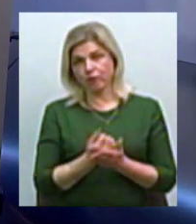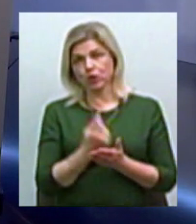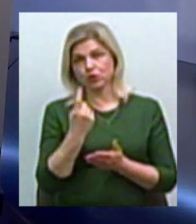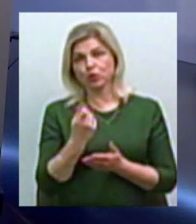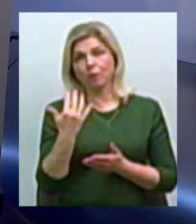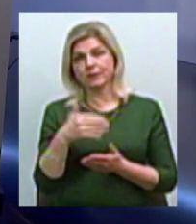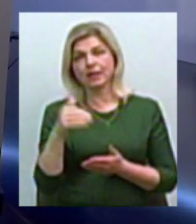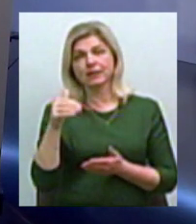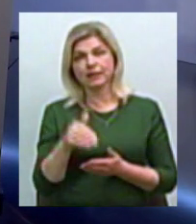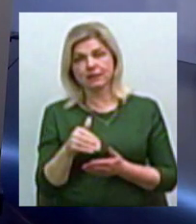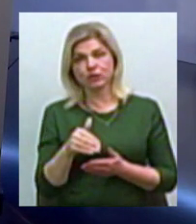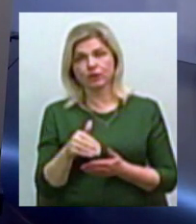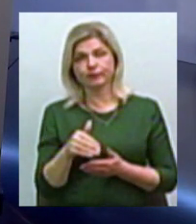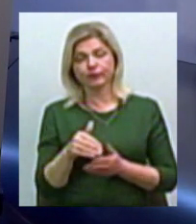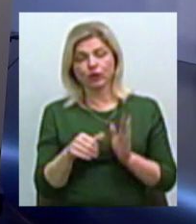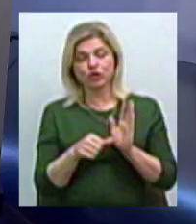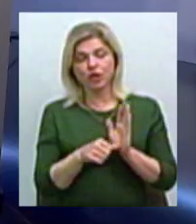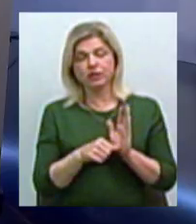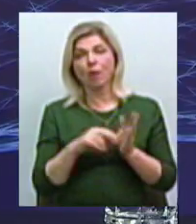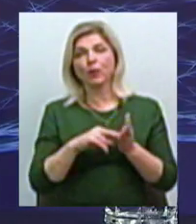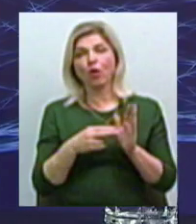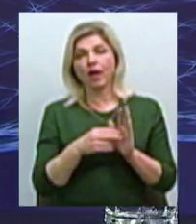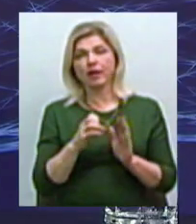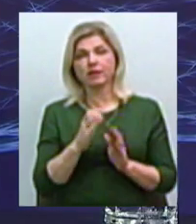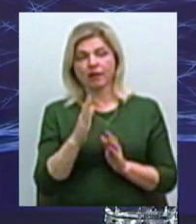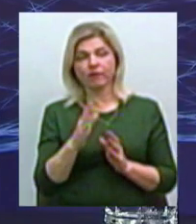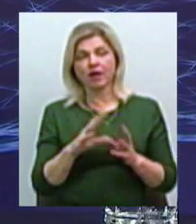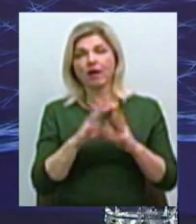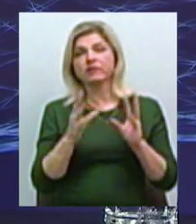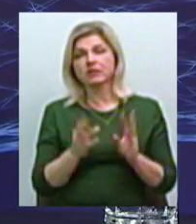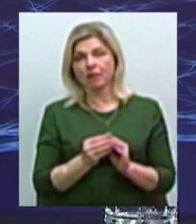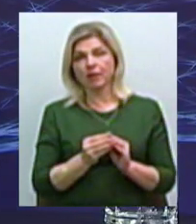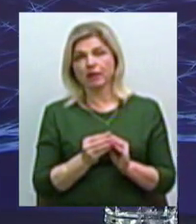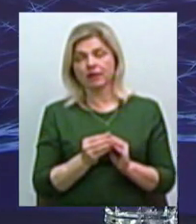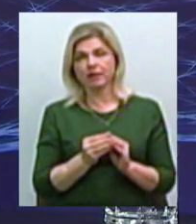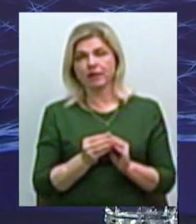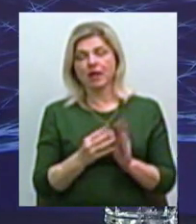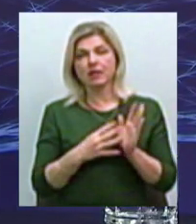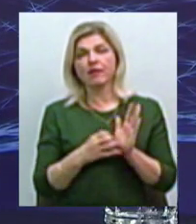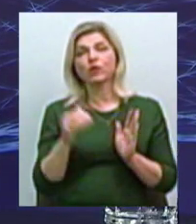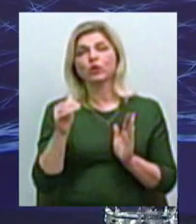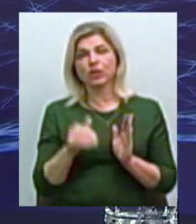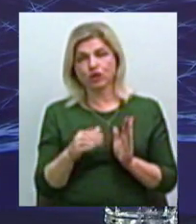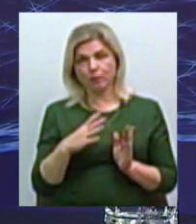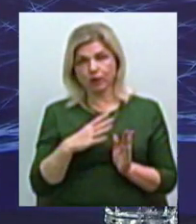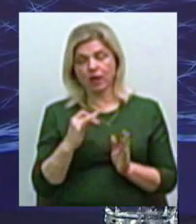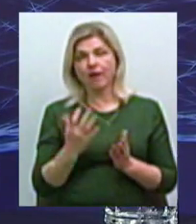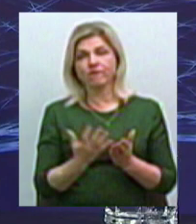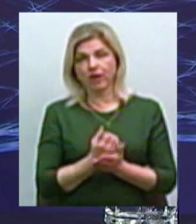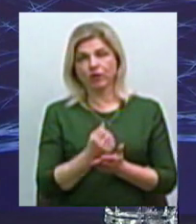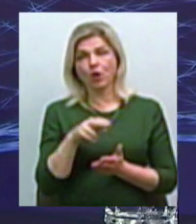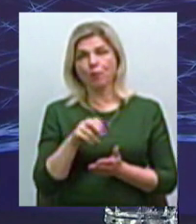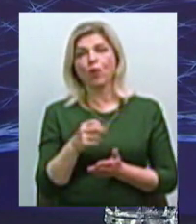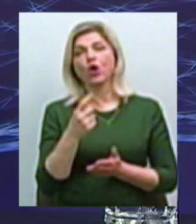150 тисяч, у нас 6 проєктів, у нас взагалі великий кущ це 900 тисяч було, і виграло 6 проєктів по